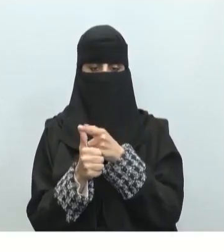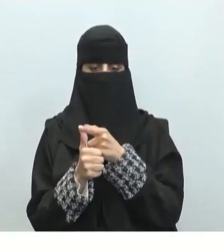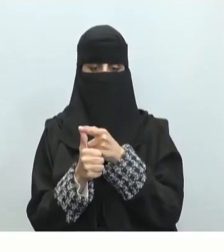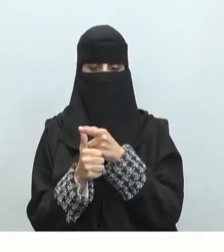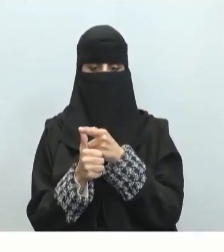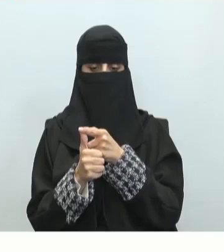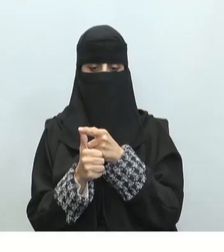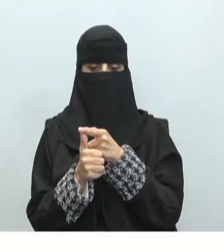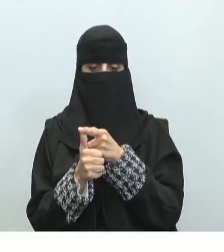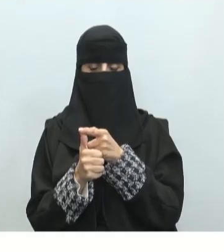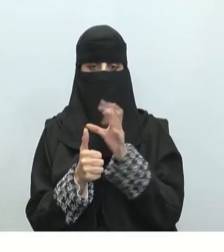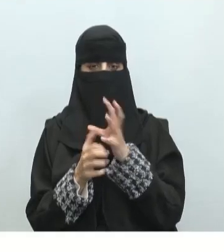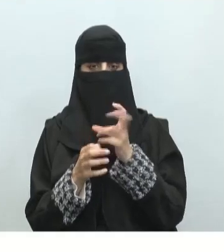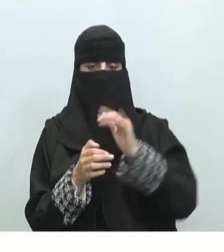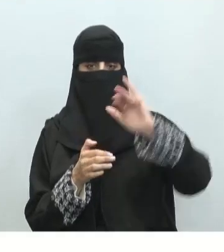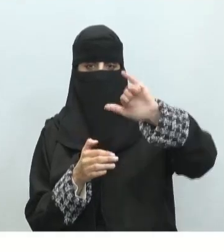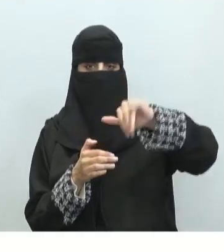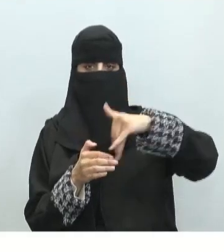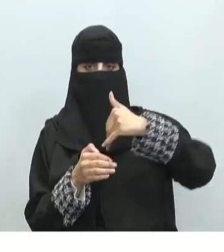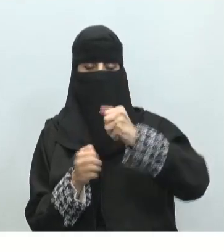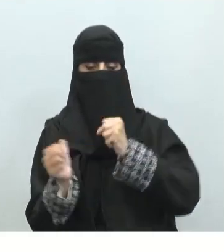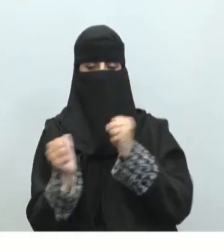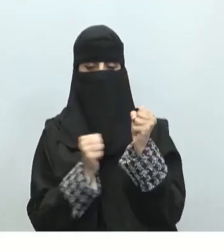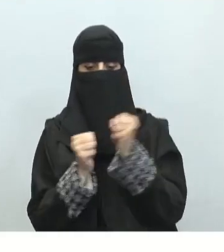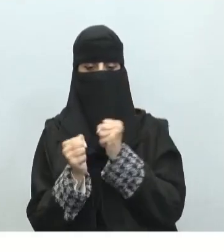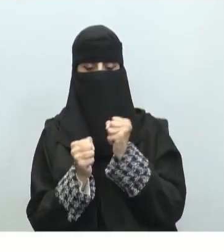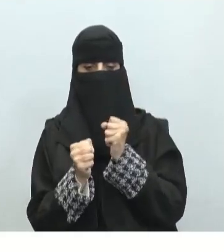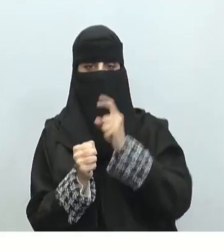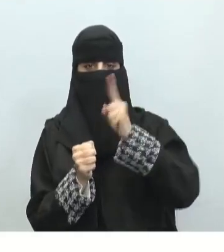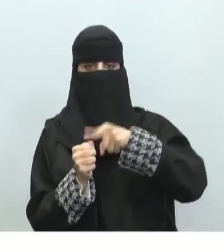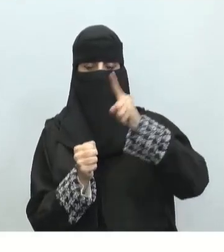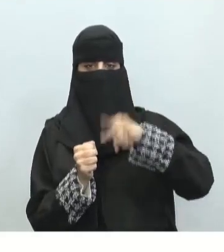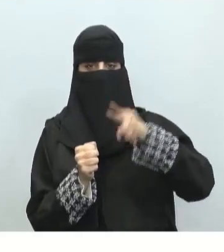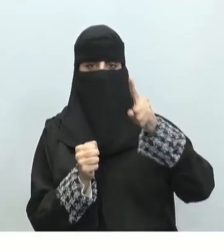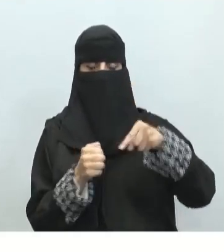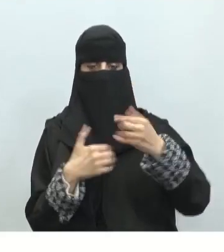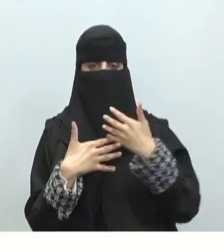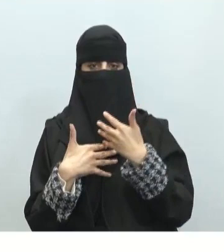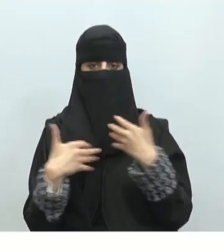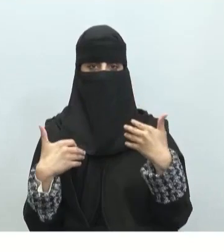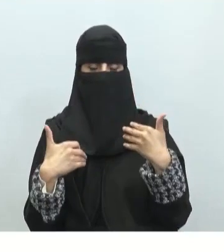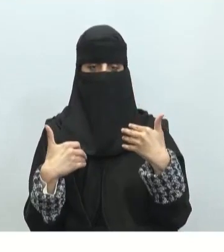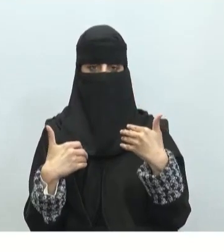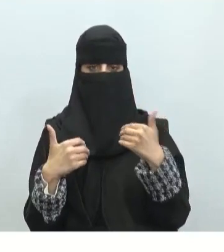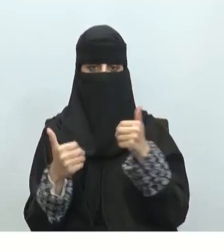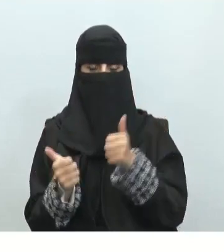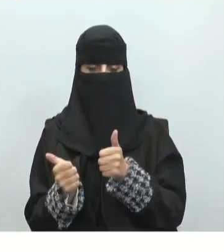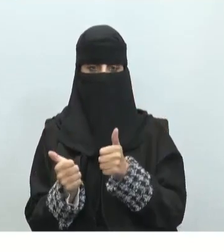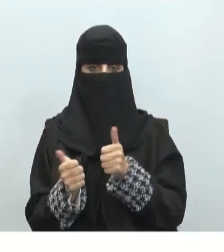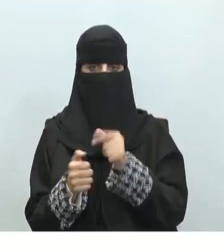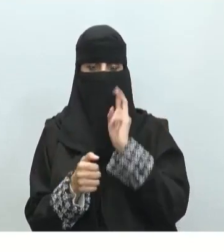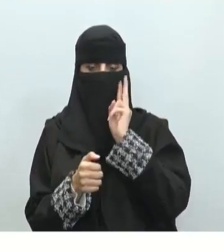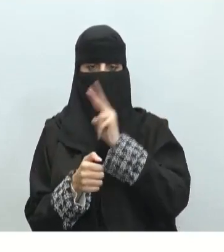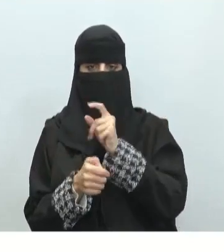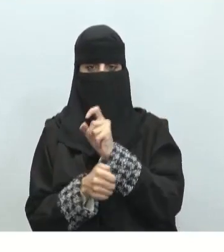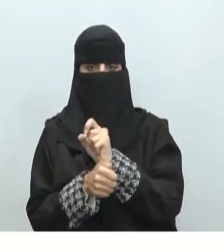العيد استطيع ان اقول اقبل العيد بايامه السعيده اذا اتينا